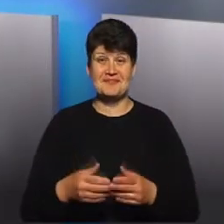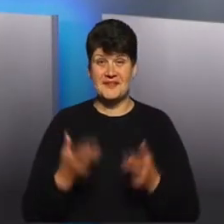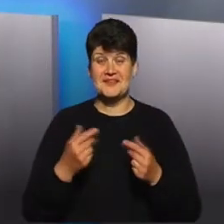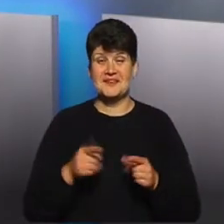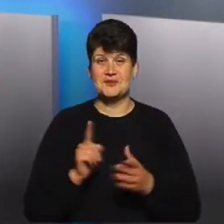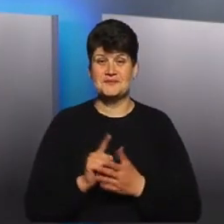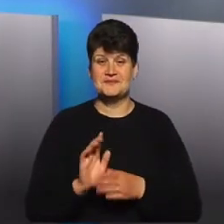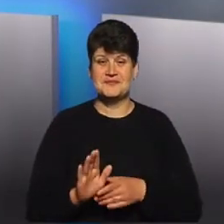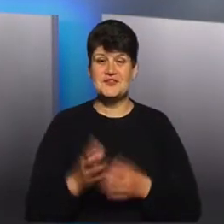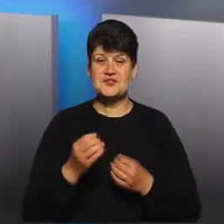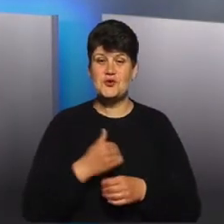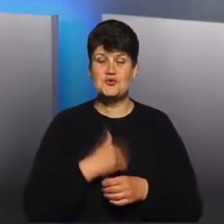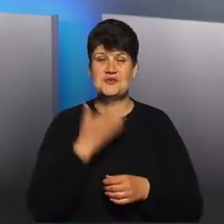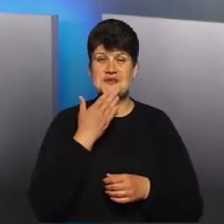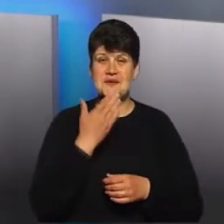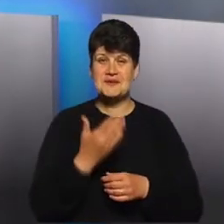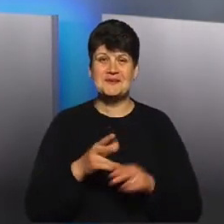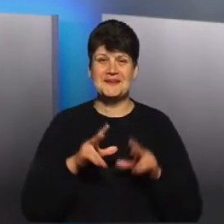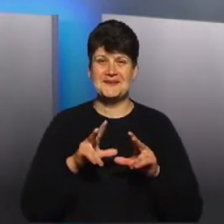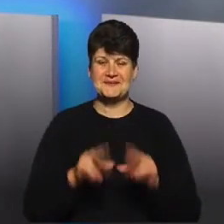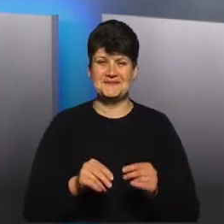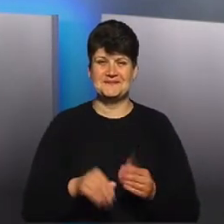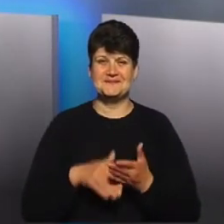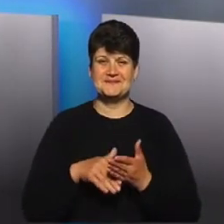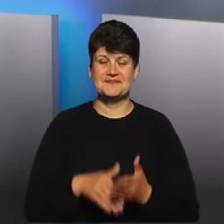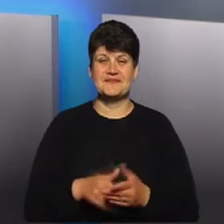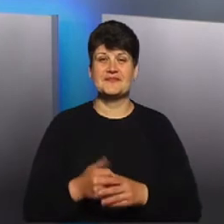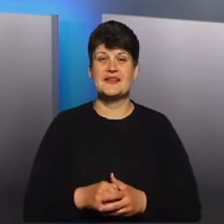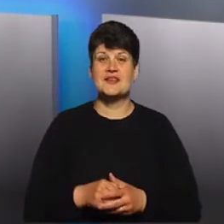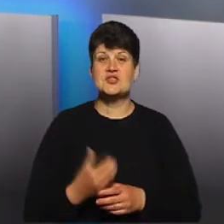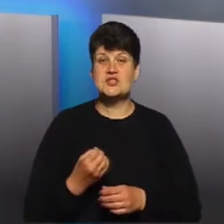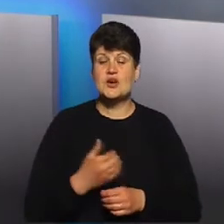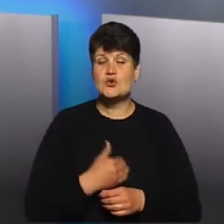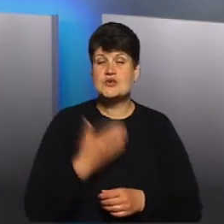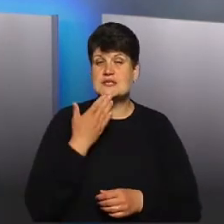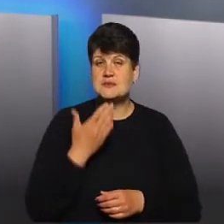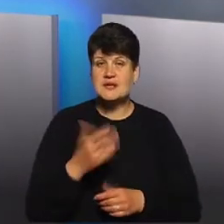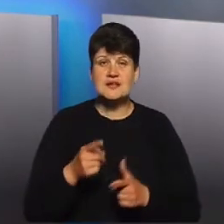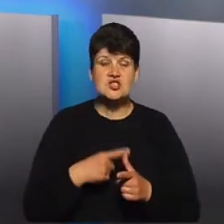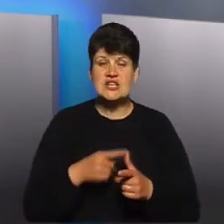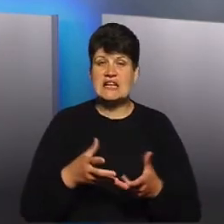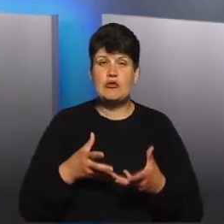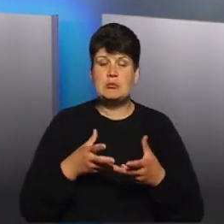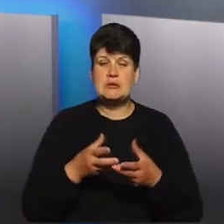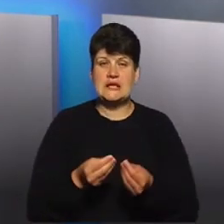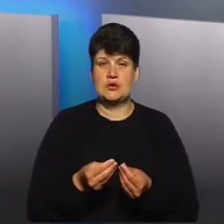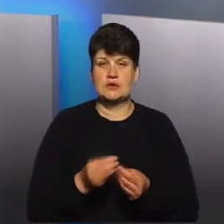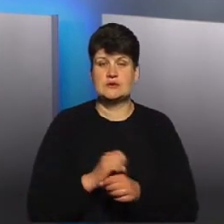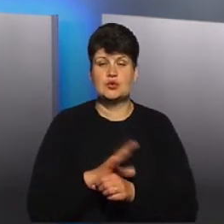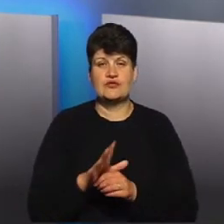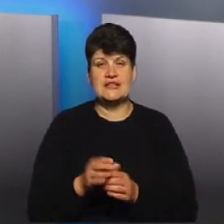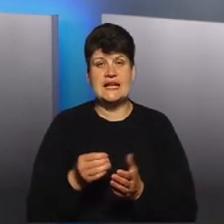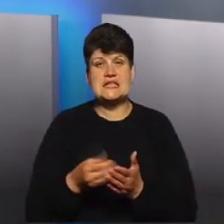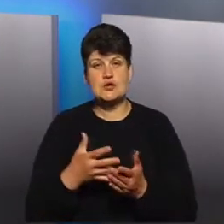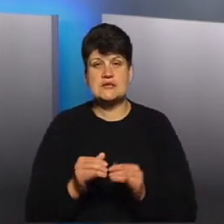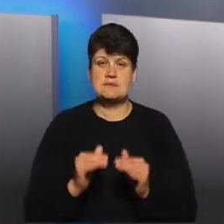буде гарантовано. Дякую. Хочу запитати ще, чи не вплинула пандемія на ціну? Вона зросла через пандемію, чи навпаки зменшилась?